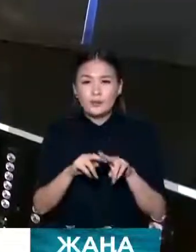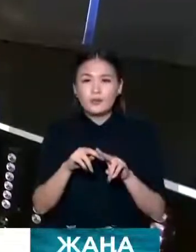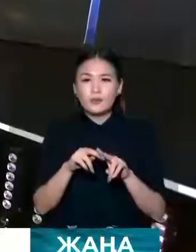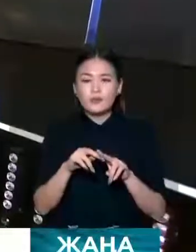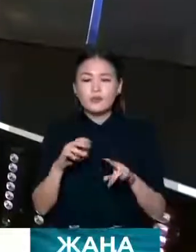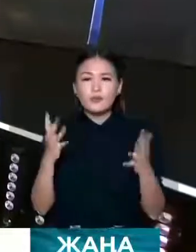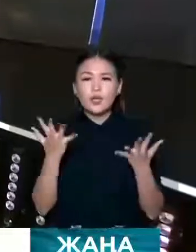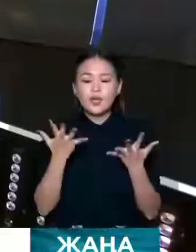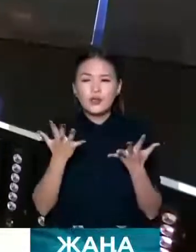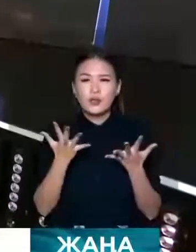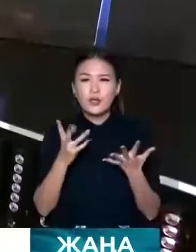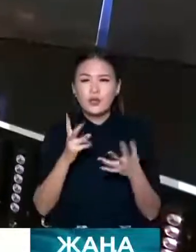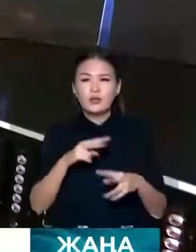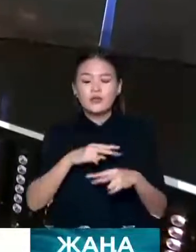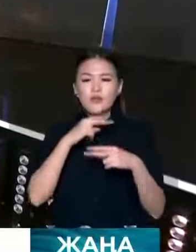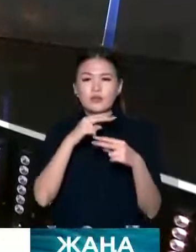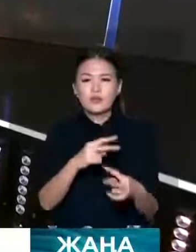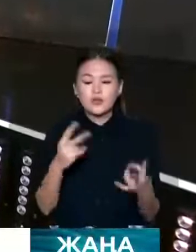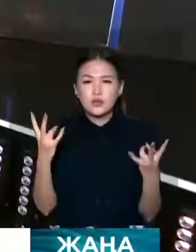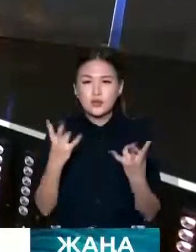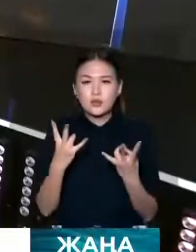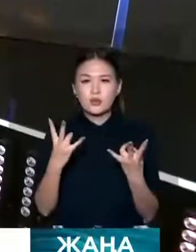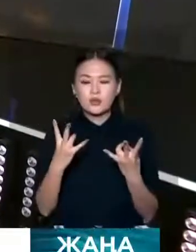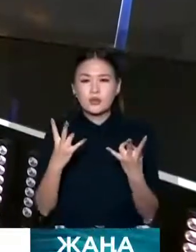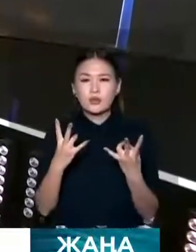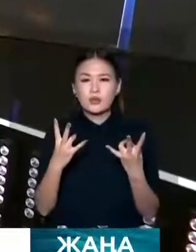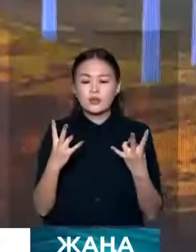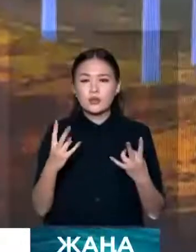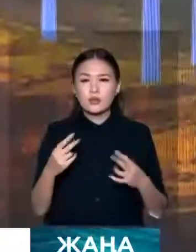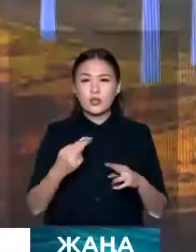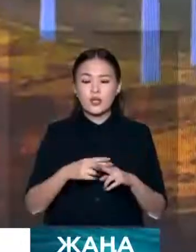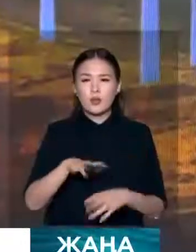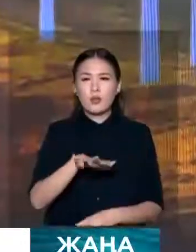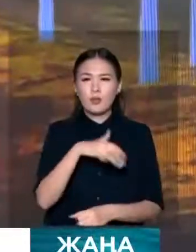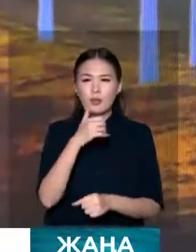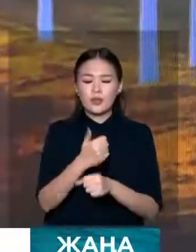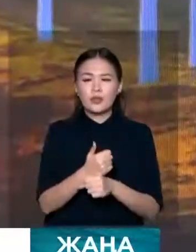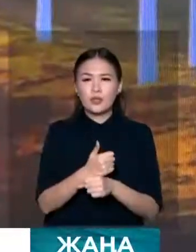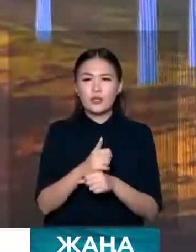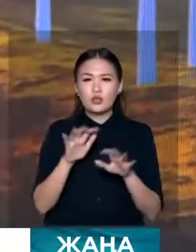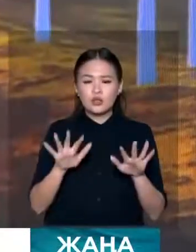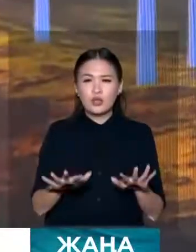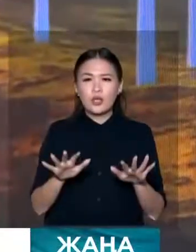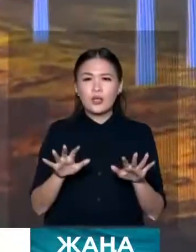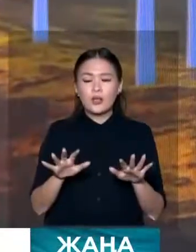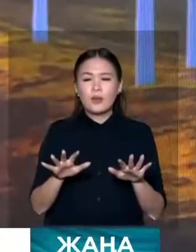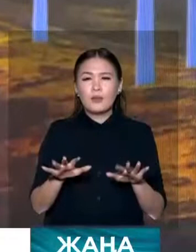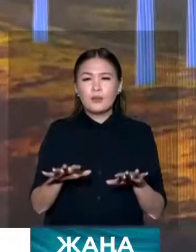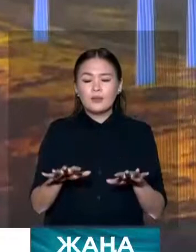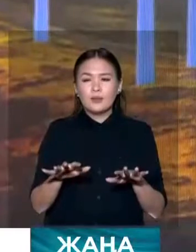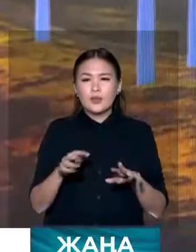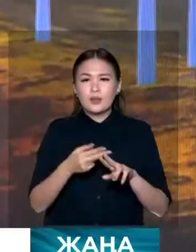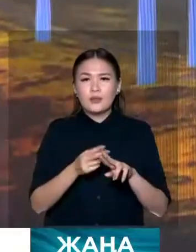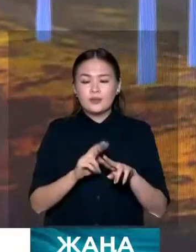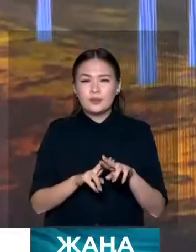қандай мәселеге назар аударған жөн? Дұрыс, сұрағыңыз түсіндім. Ең бастысы ол тұрған жері. Қазір мысалы